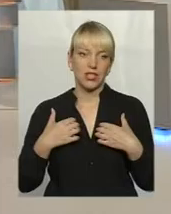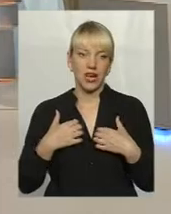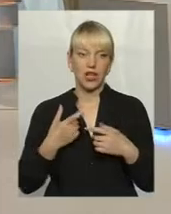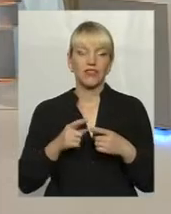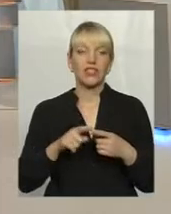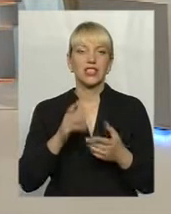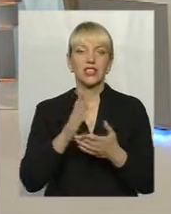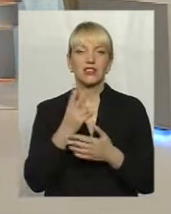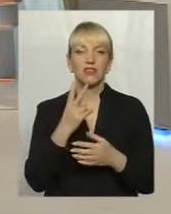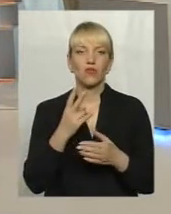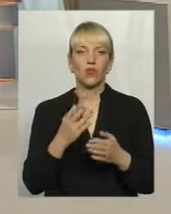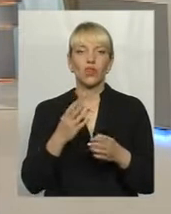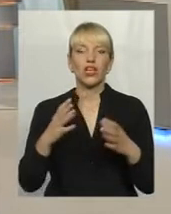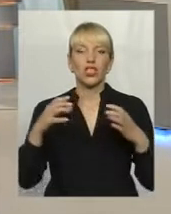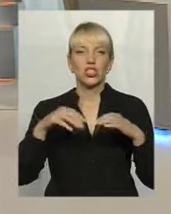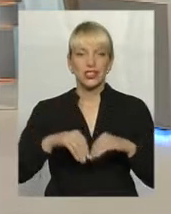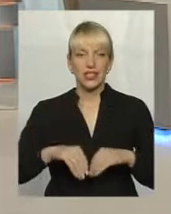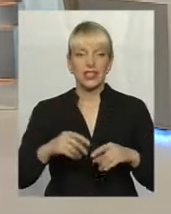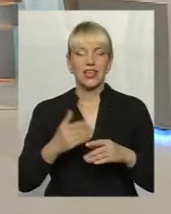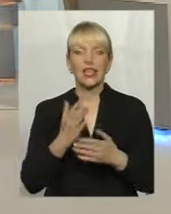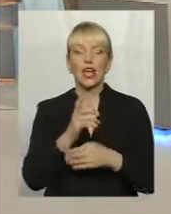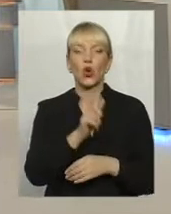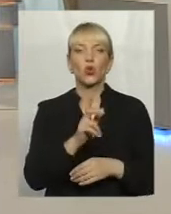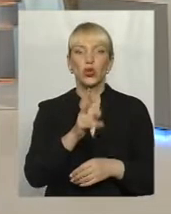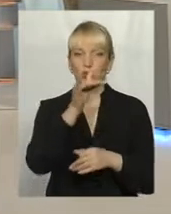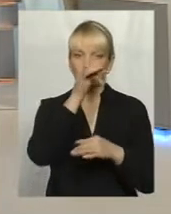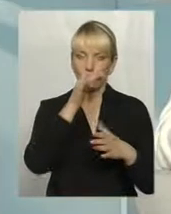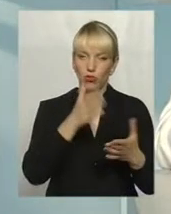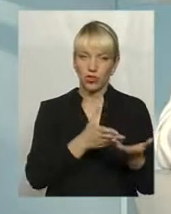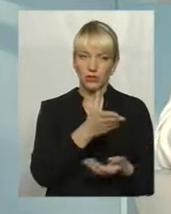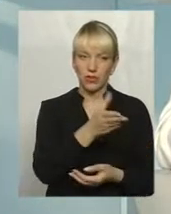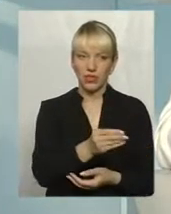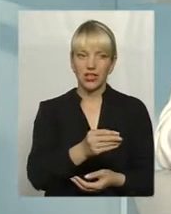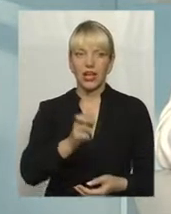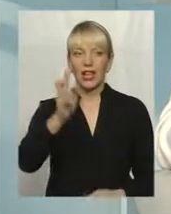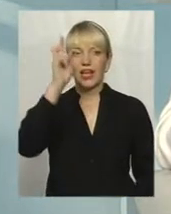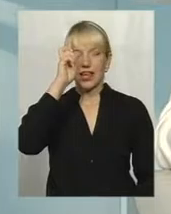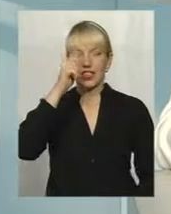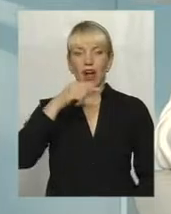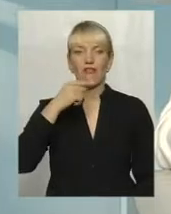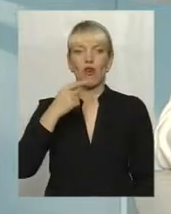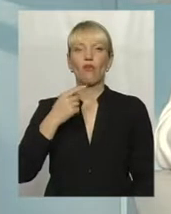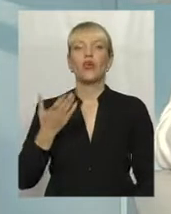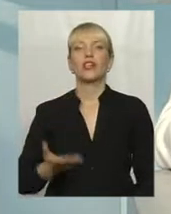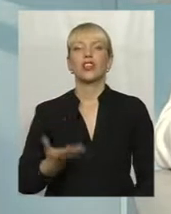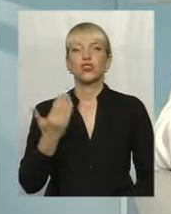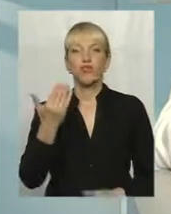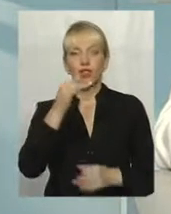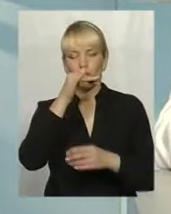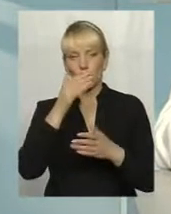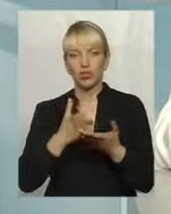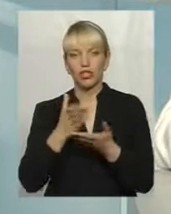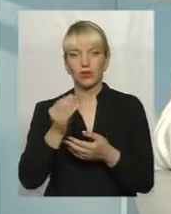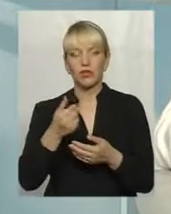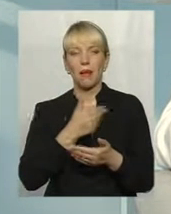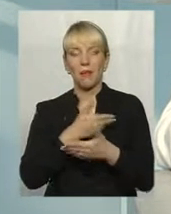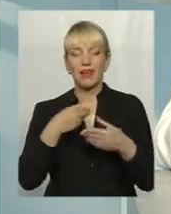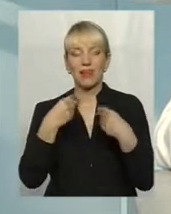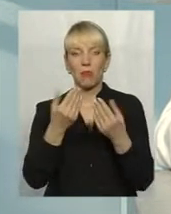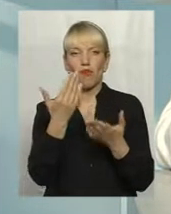двох частин. Є люди, які не можуть сплатити. Держава говорить, що якщо ви не можете сплатити, ми дамо вам субсидії.